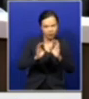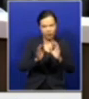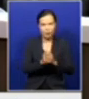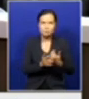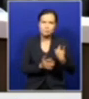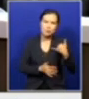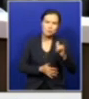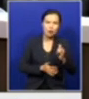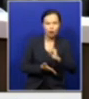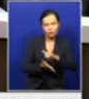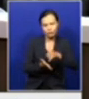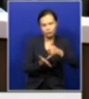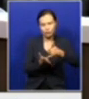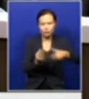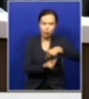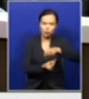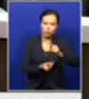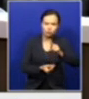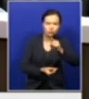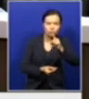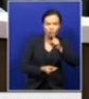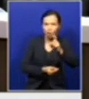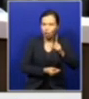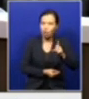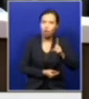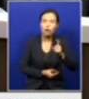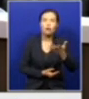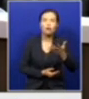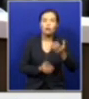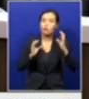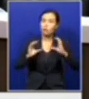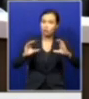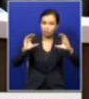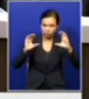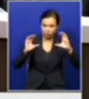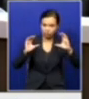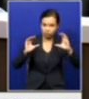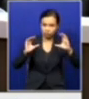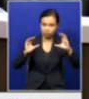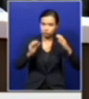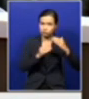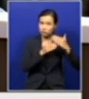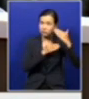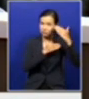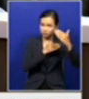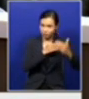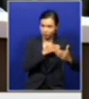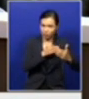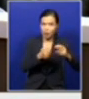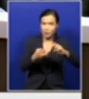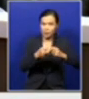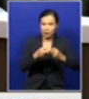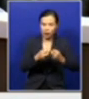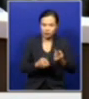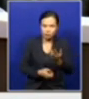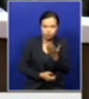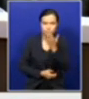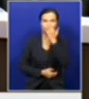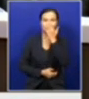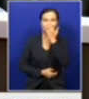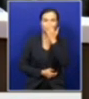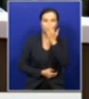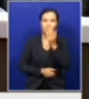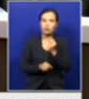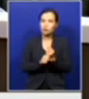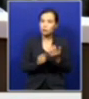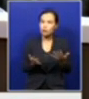ถพลิกฟื้นเศรษฐกิจของประเทศได้ค่ะแล้วรัฐบาลหลังจากนี้ถ้าเกิดวิกฤตที่ไม่คาดฝันขึ้นอีกท่านจะทำอย่